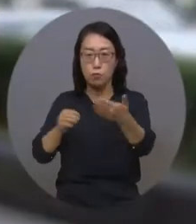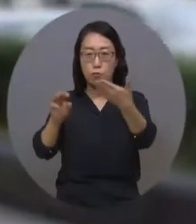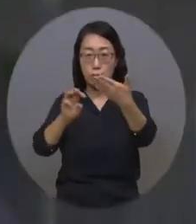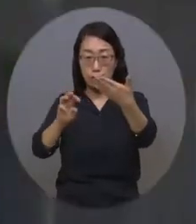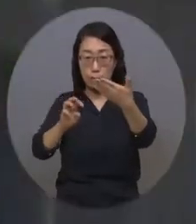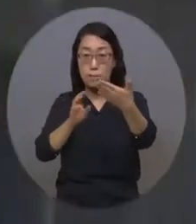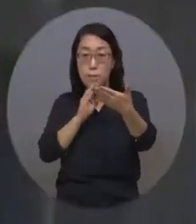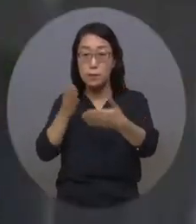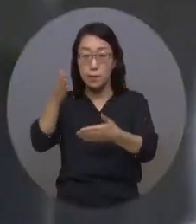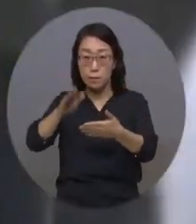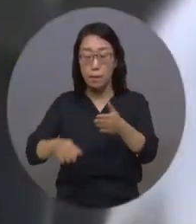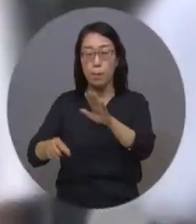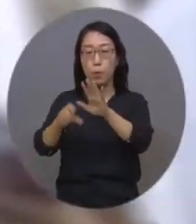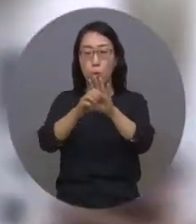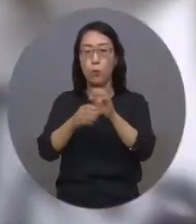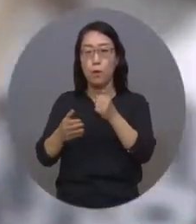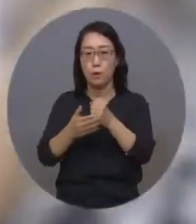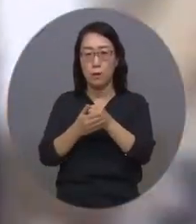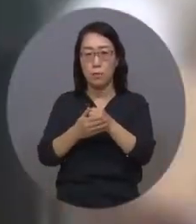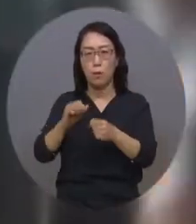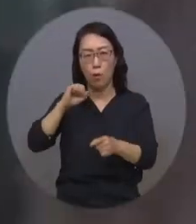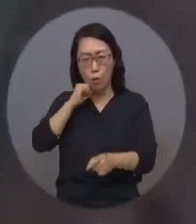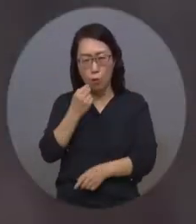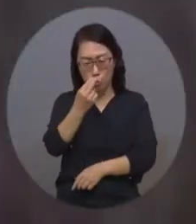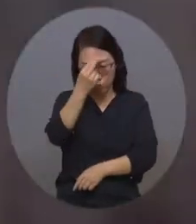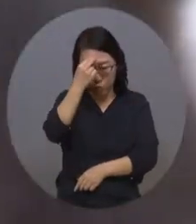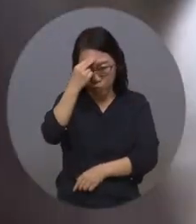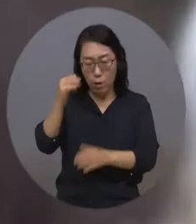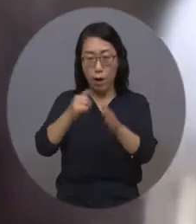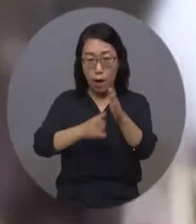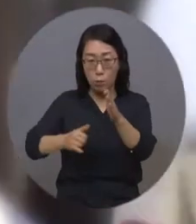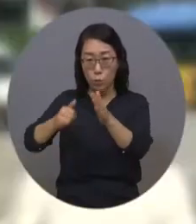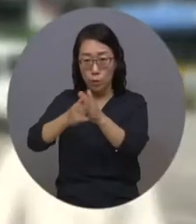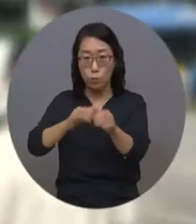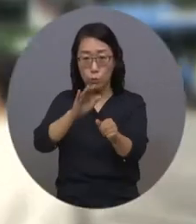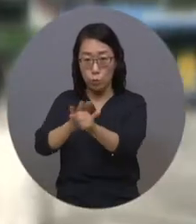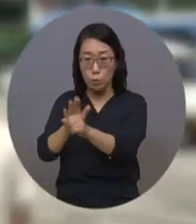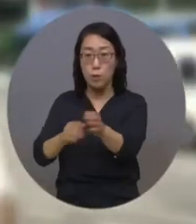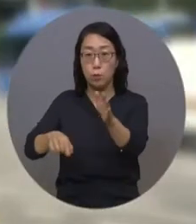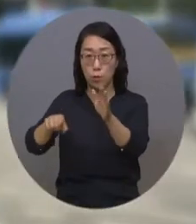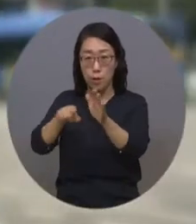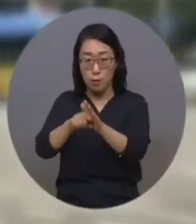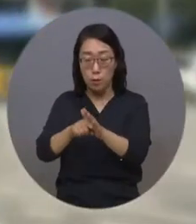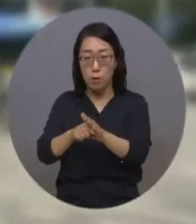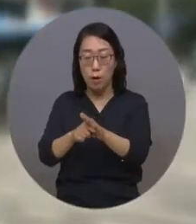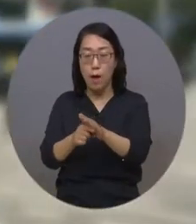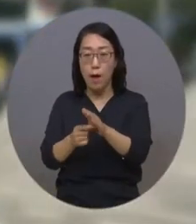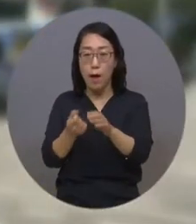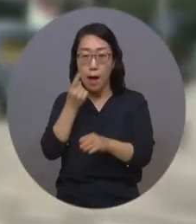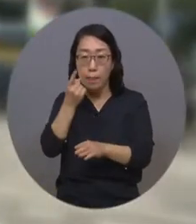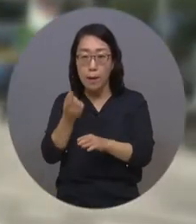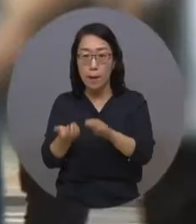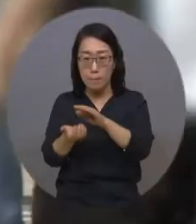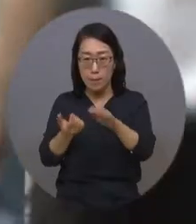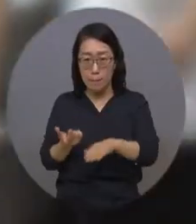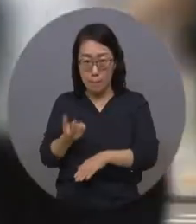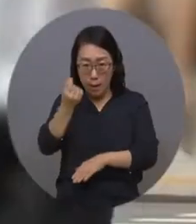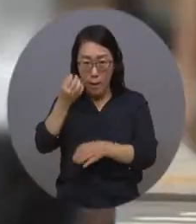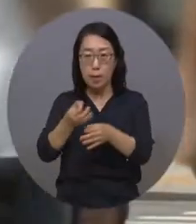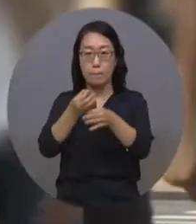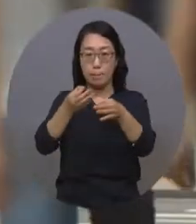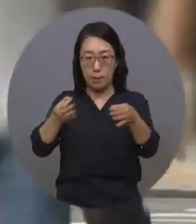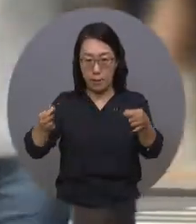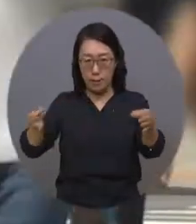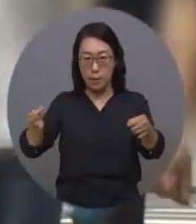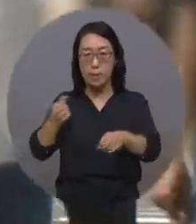30일이지만 코로나19로 어려움을 겪는 저소득 가구 지원을 위해 지급 시기를 한 달 이상 앞당긴 것입니다.